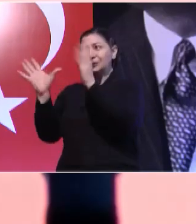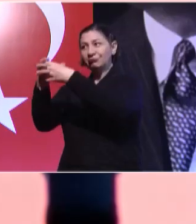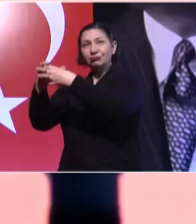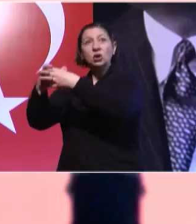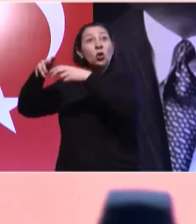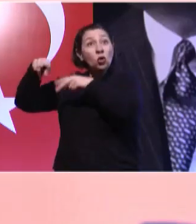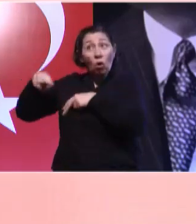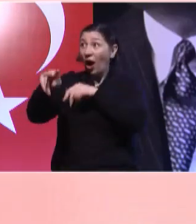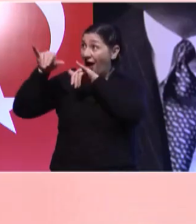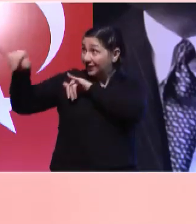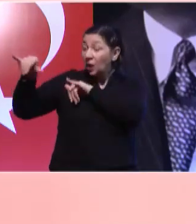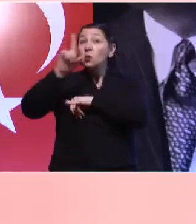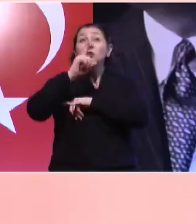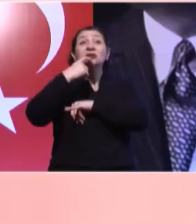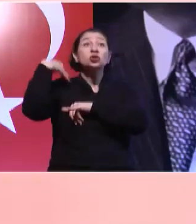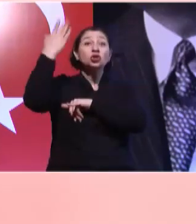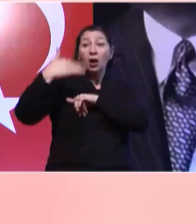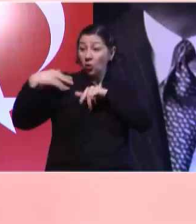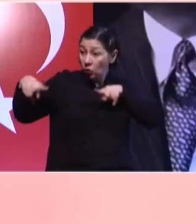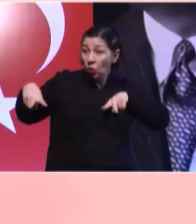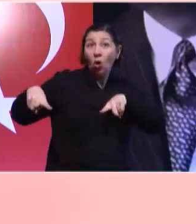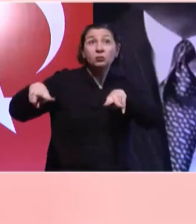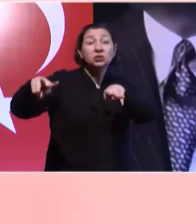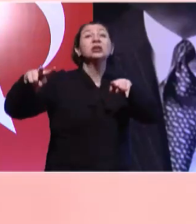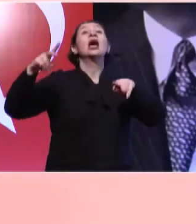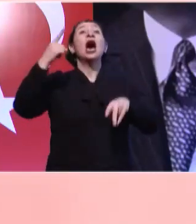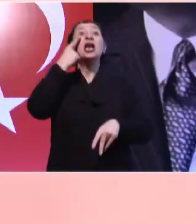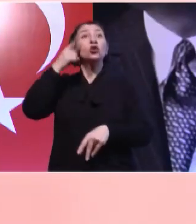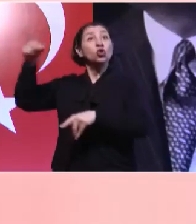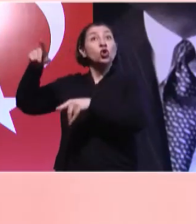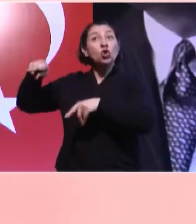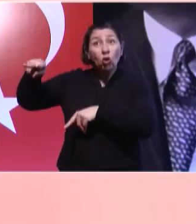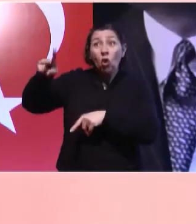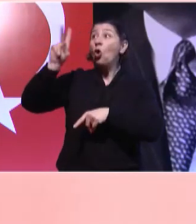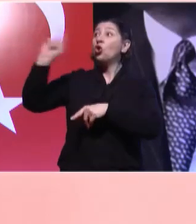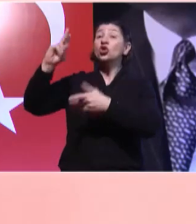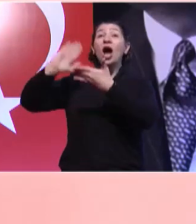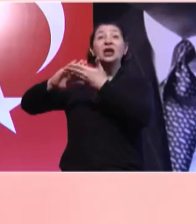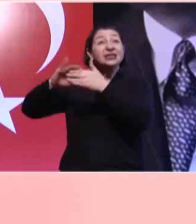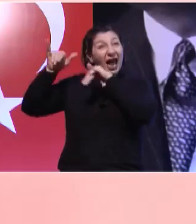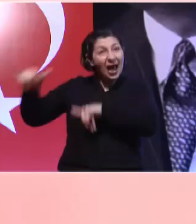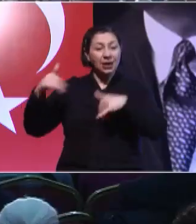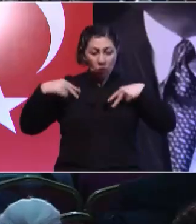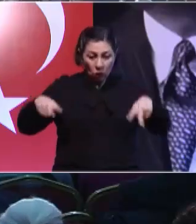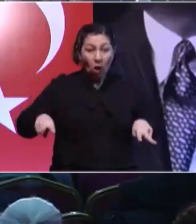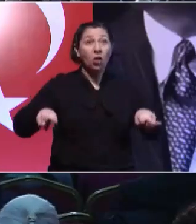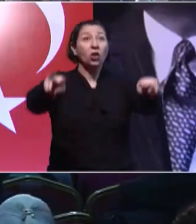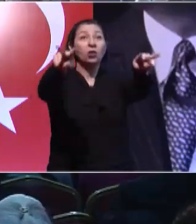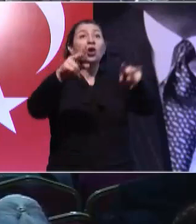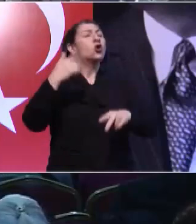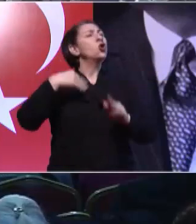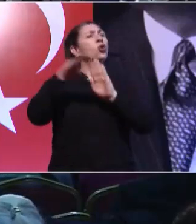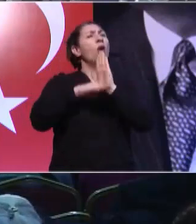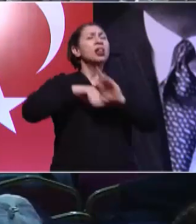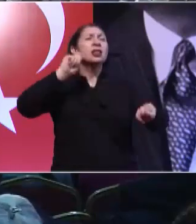yoluysa, 100 yıl sonra da yolumuz Gazi'nin yolu ve onun arkadaşlarının yoludur. Kuralımız